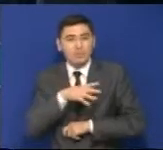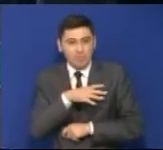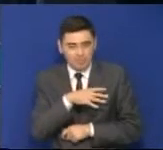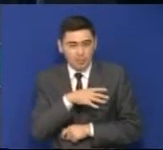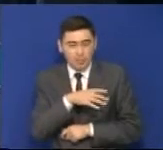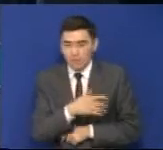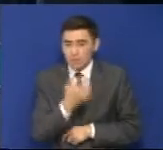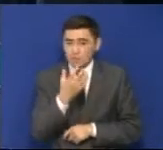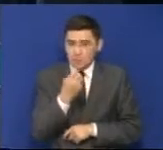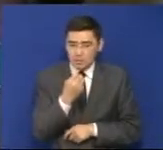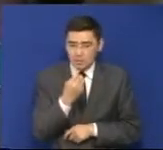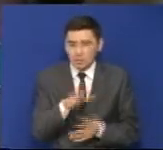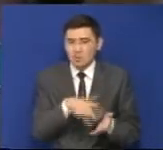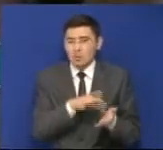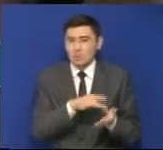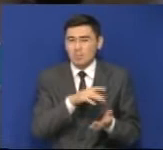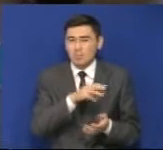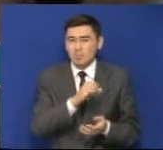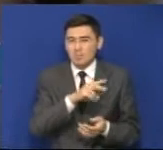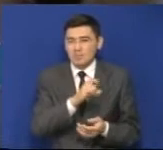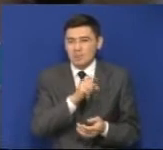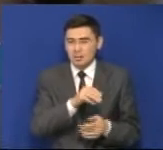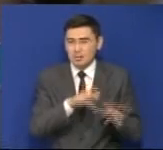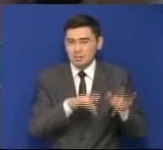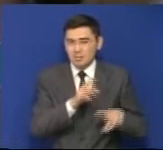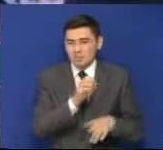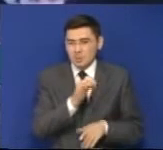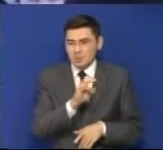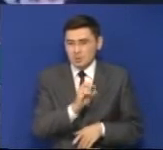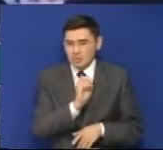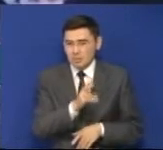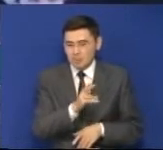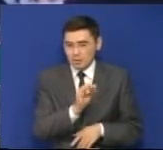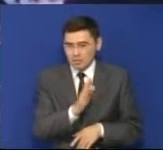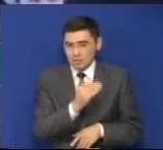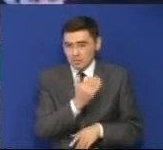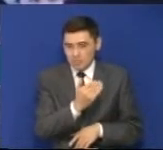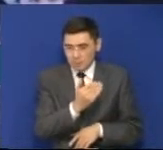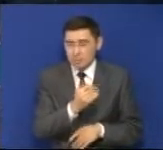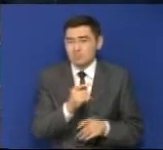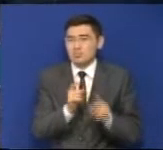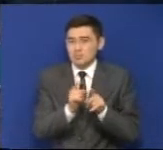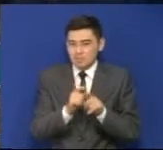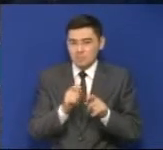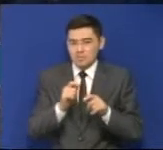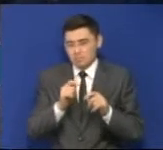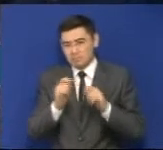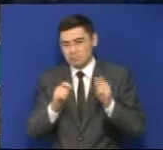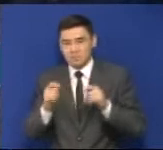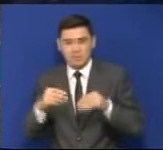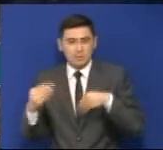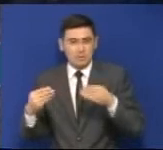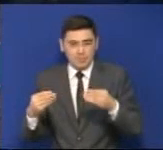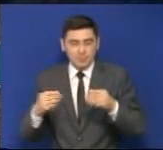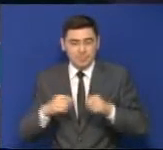грамоталарды сондай-ақ қалалық мәслихаттың хатшысы Бейсенбек Ақжалов пен түрлі мекемелердің өкілдері де табыстады. Бұл кәсіби мереке бүгінде мейірім